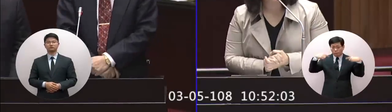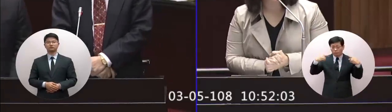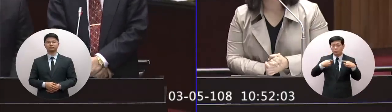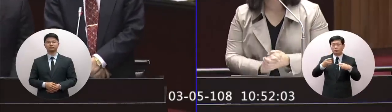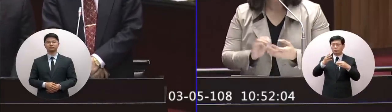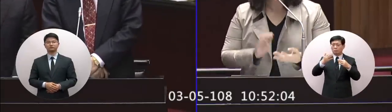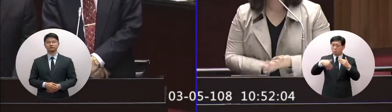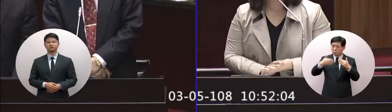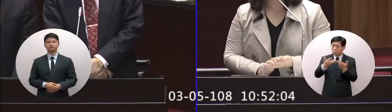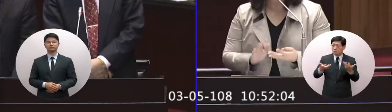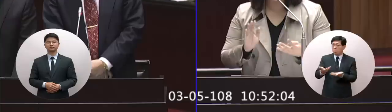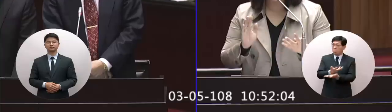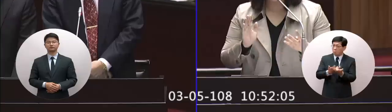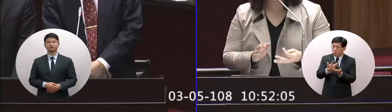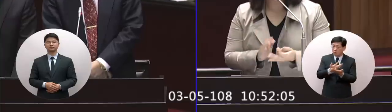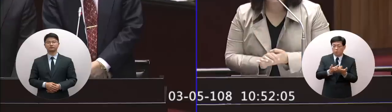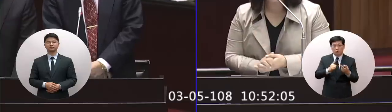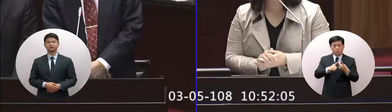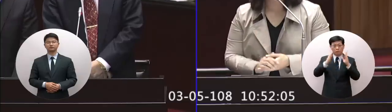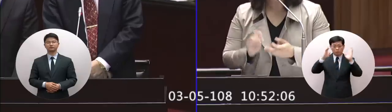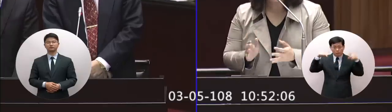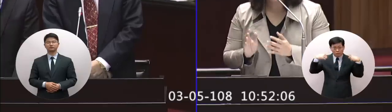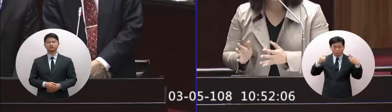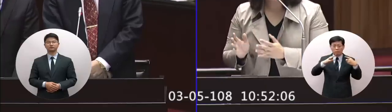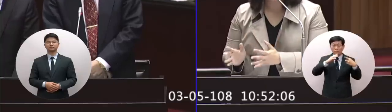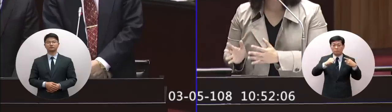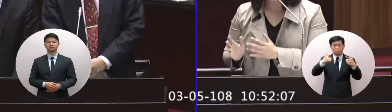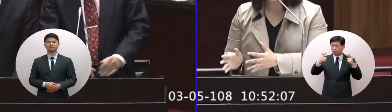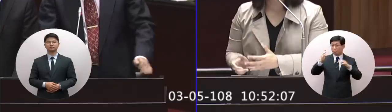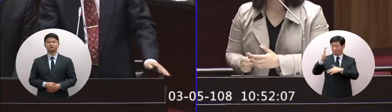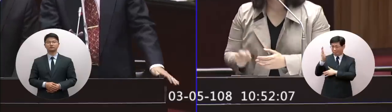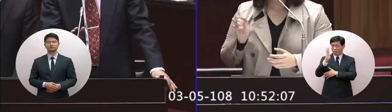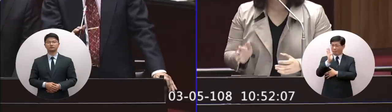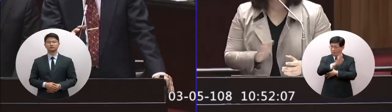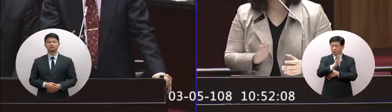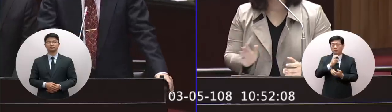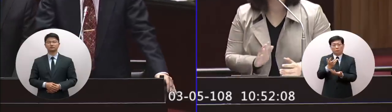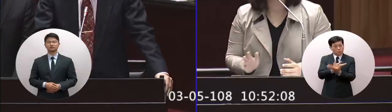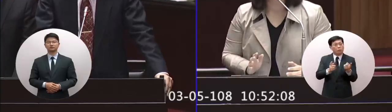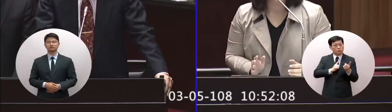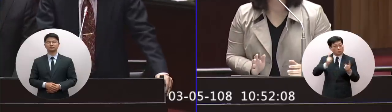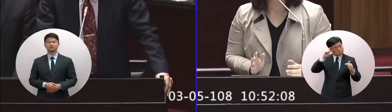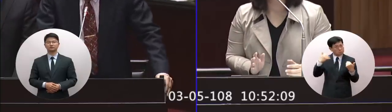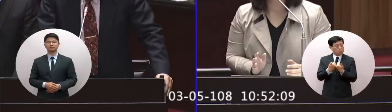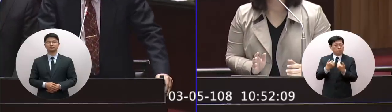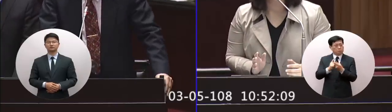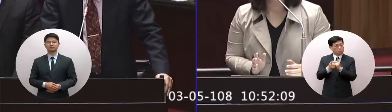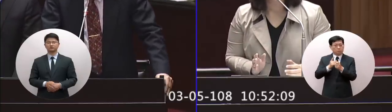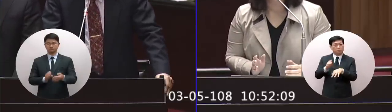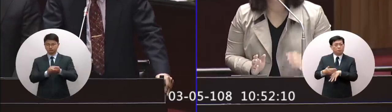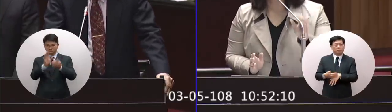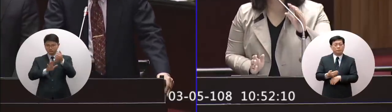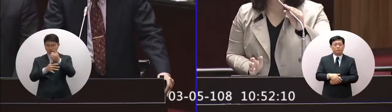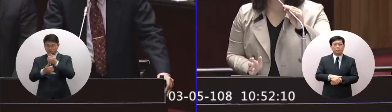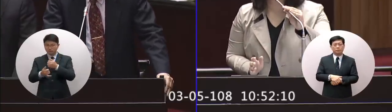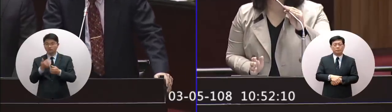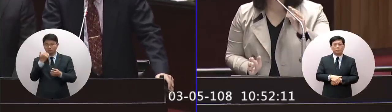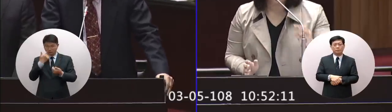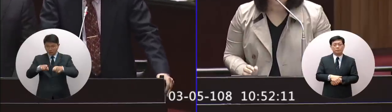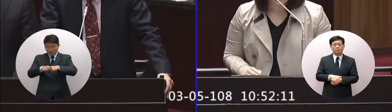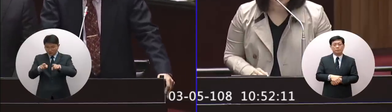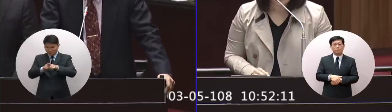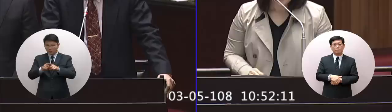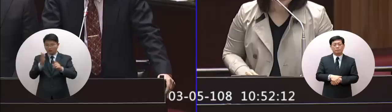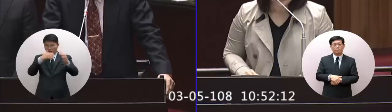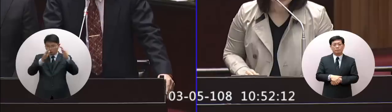学术交流，正常的所谓非官方的交流，你绝对不会刻意卡关。 委员报告，正常的 学会不会啦？ 正